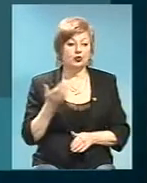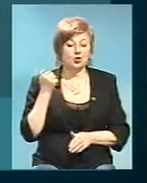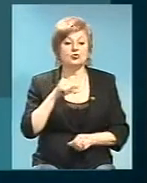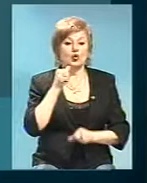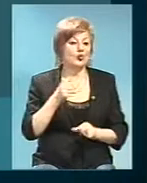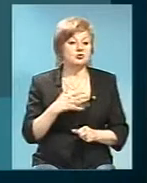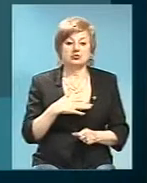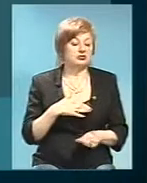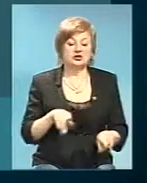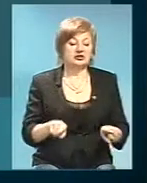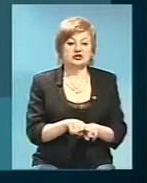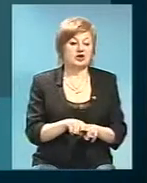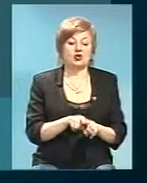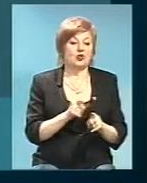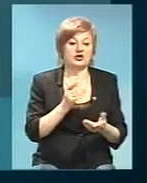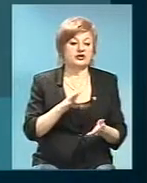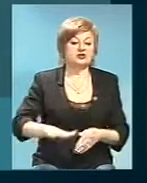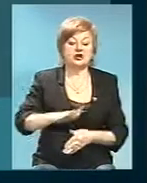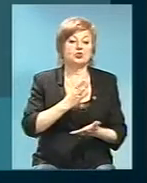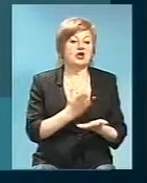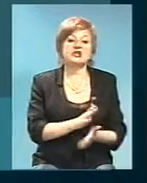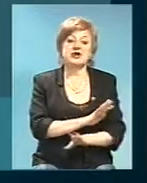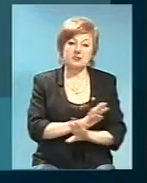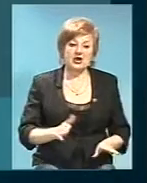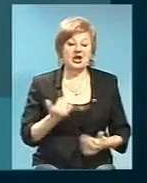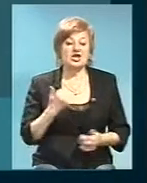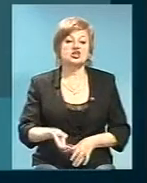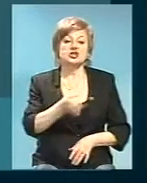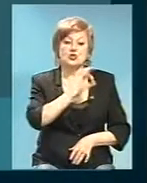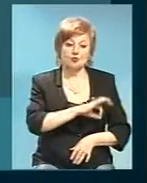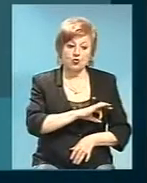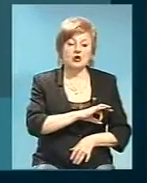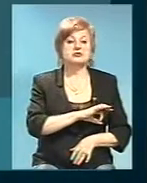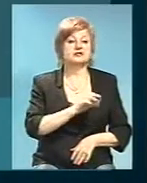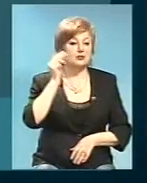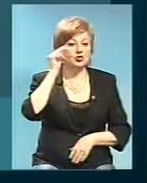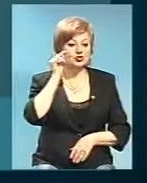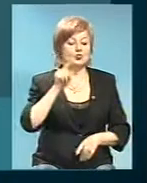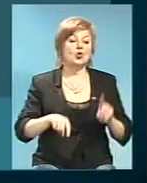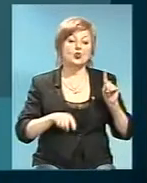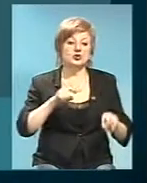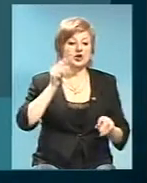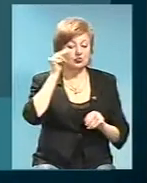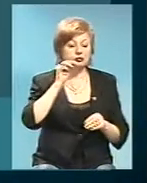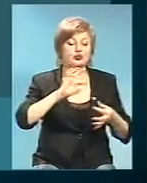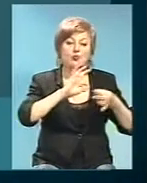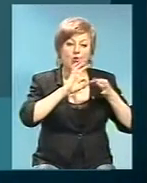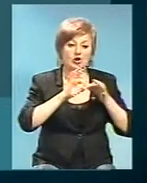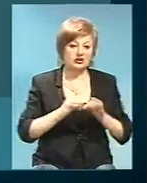не мали такої території обслуговування, користуючись правом вивчення деяких предметів